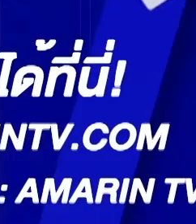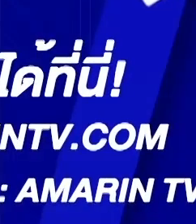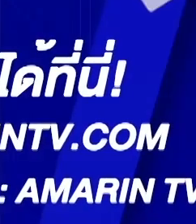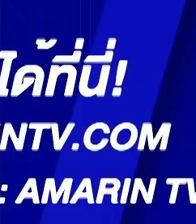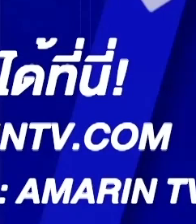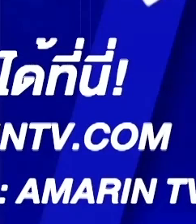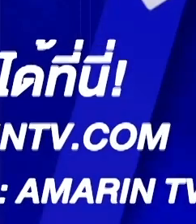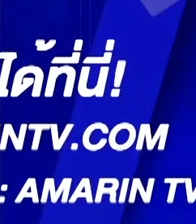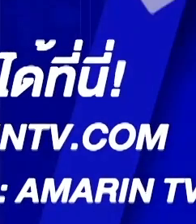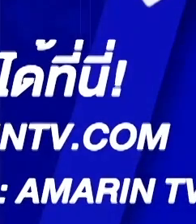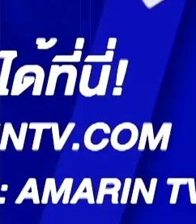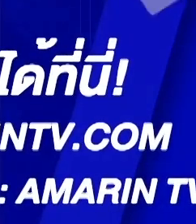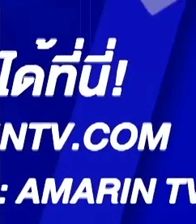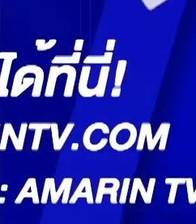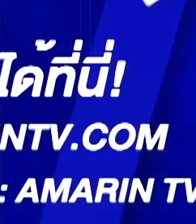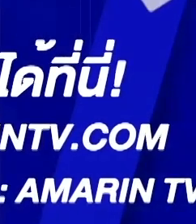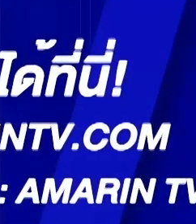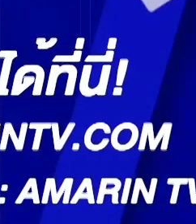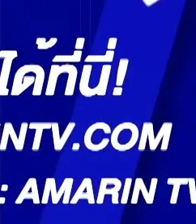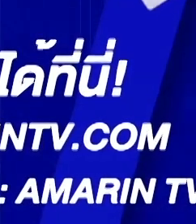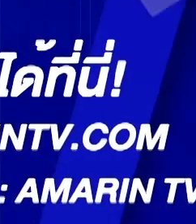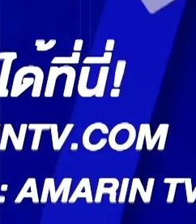อย่าลืมกดติดตามช่องอมรินทร์ทีวีและกดกระดิ่งแ